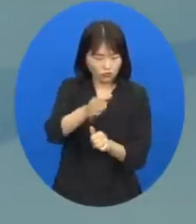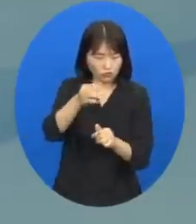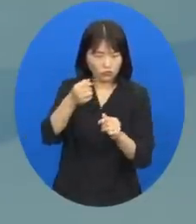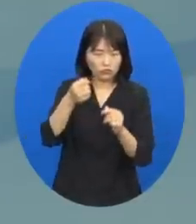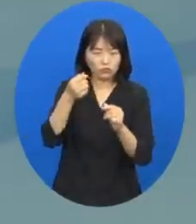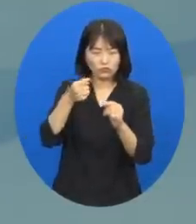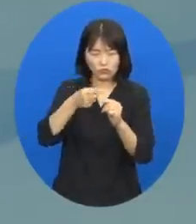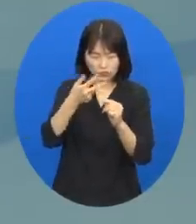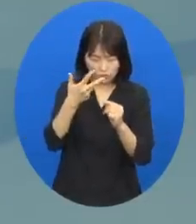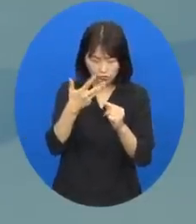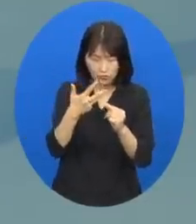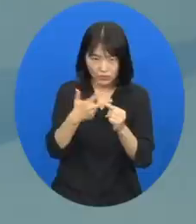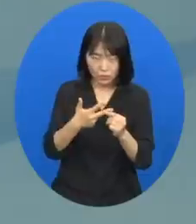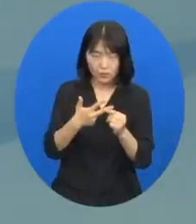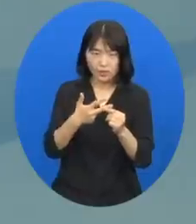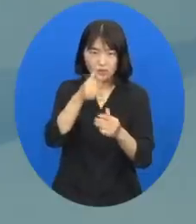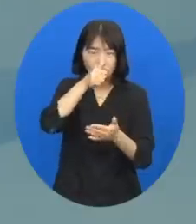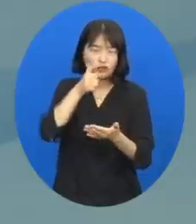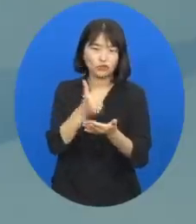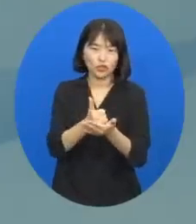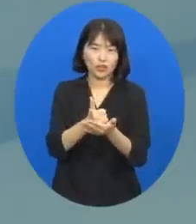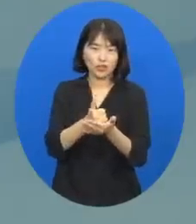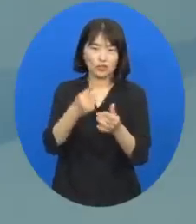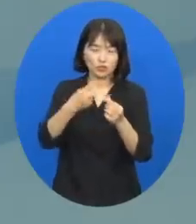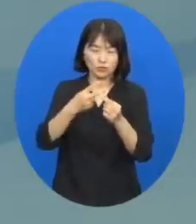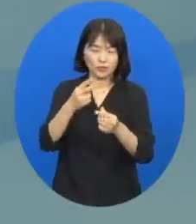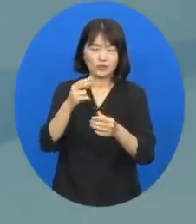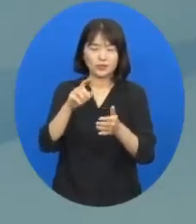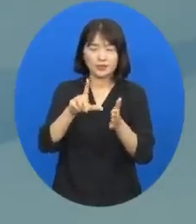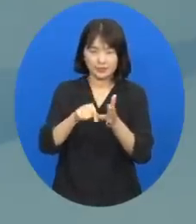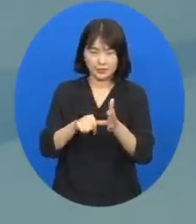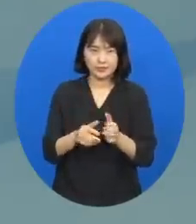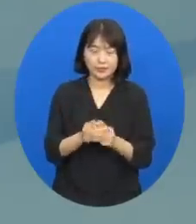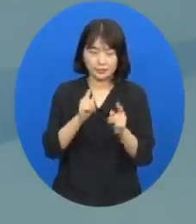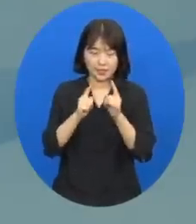기라 두 번째 시간을 우리 마저 있는데 우리 말씀 보도록 하겠습니다